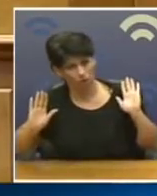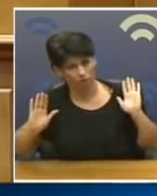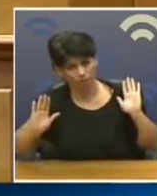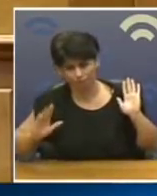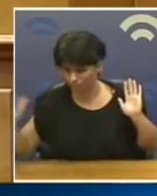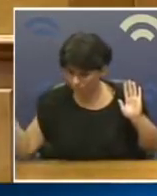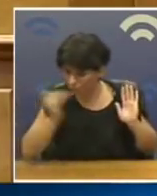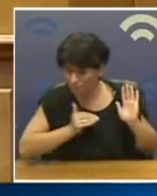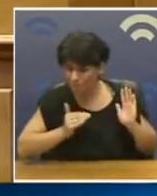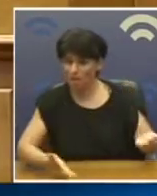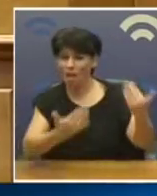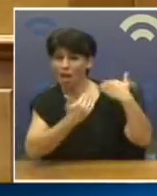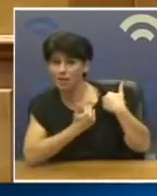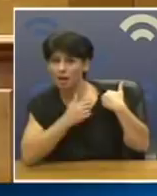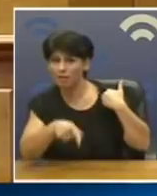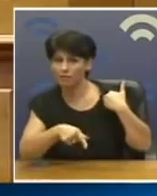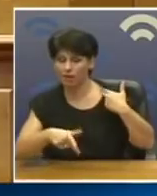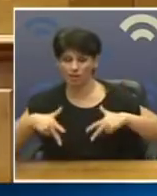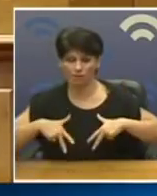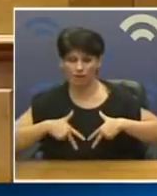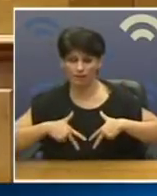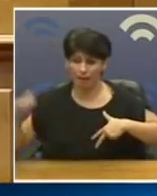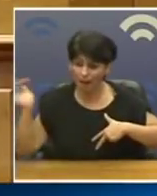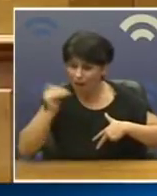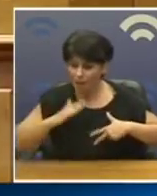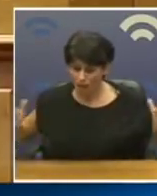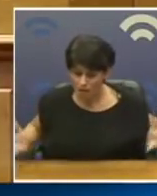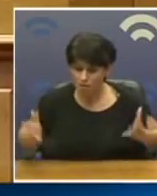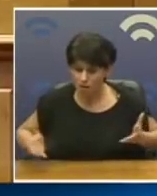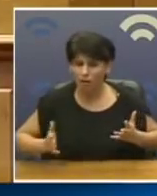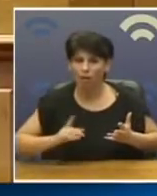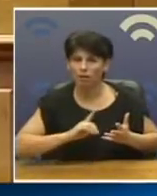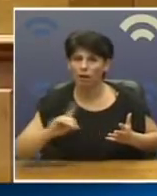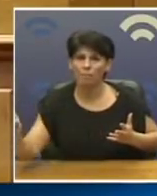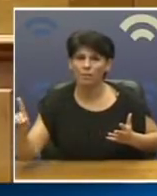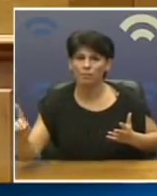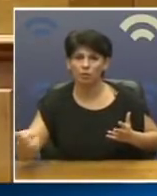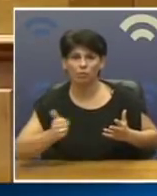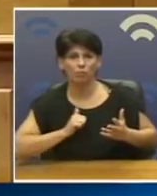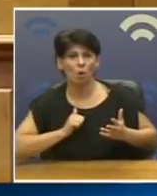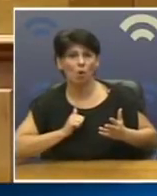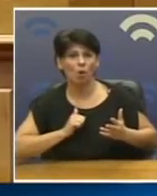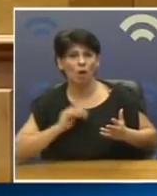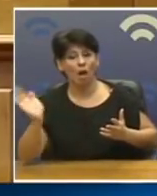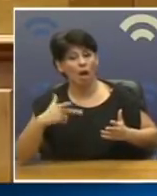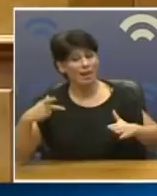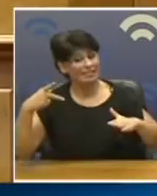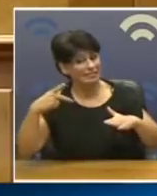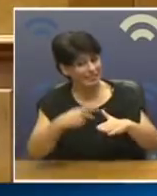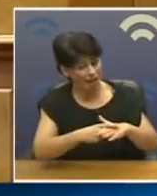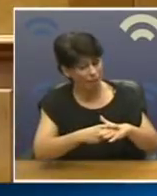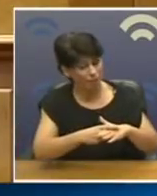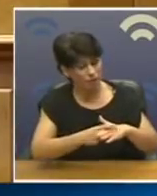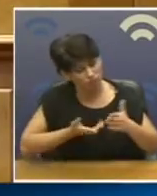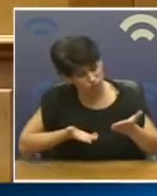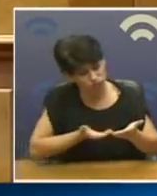αμέσως να κάνετε αυτό το χατήρι. Να μην μπορούν να διώκονται αυταπάγγελτα, αλλά μόνο εάν η τράπεζα υποβάλλει έγκληση στη διοίκησή της,